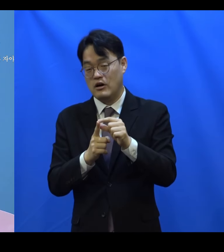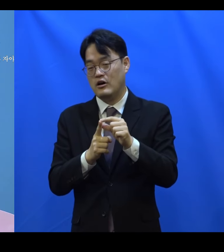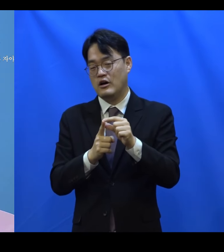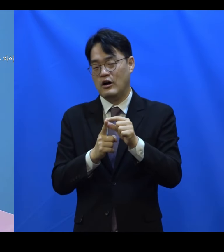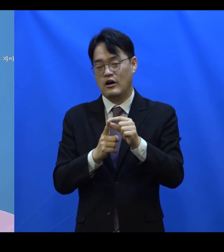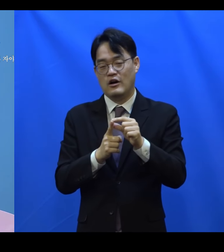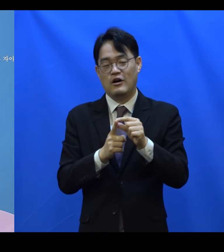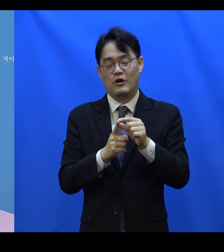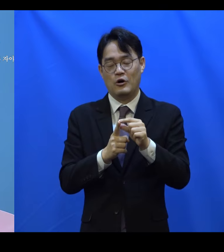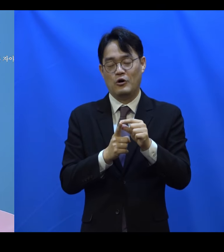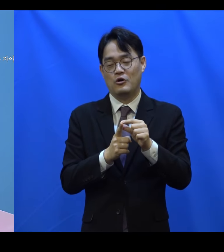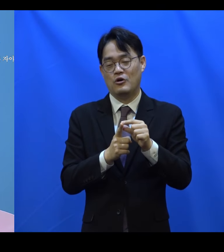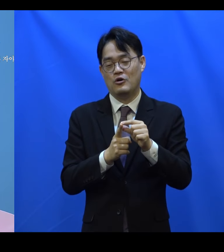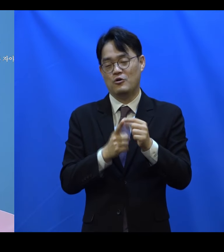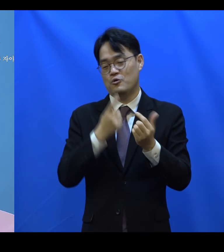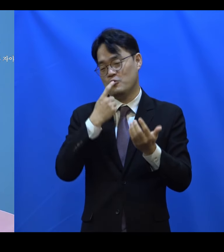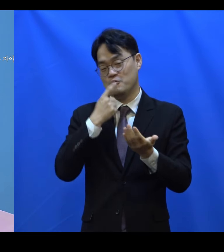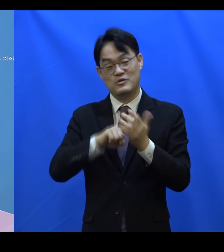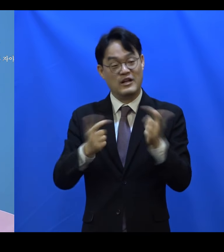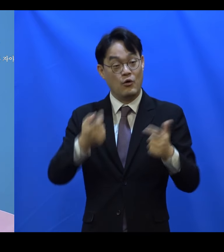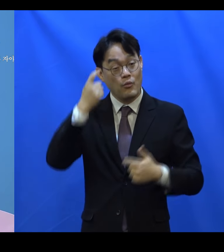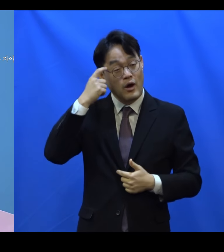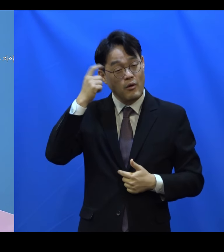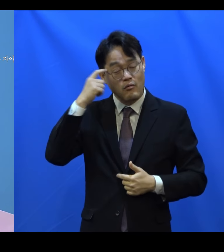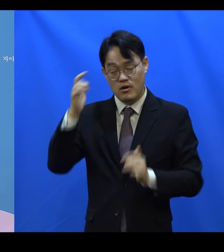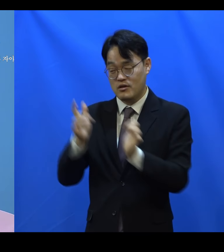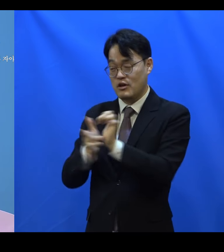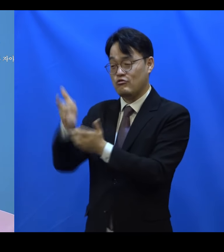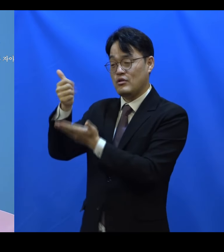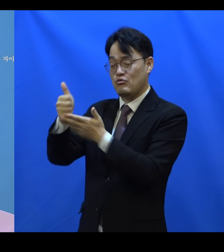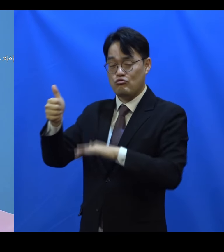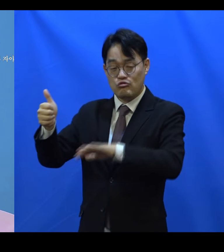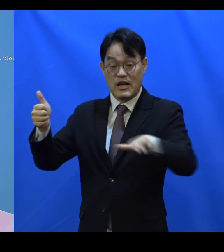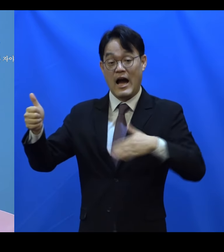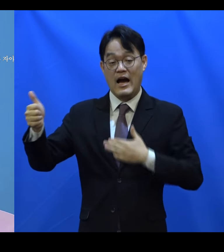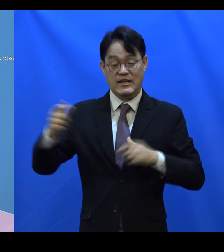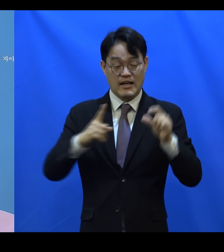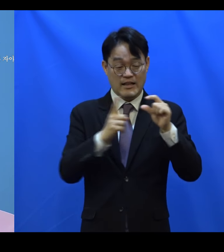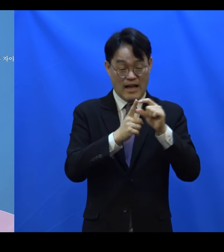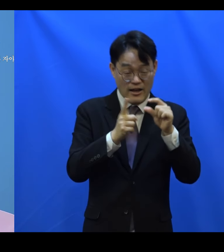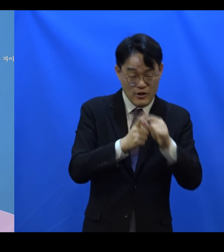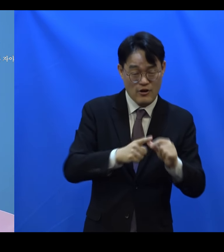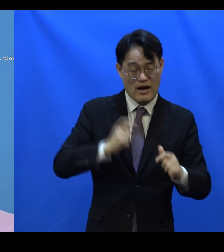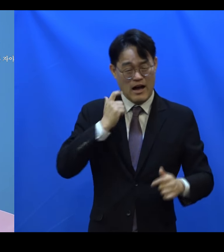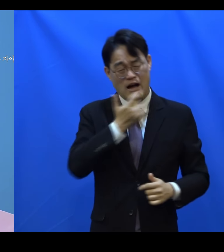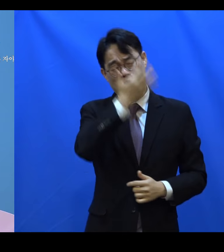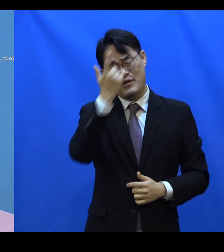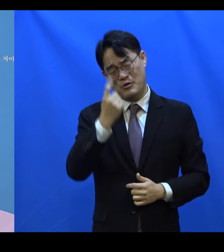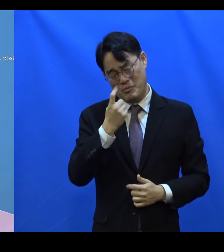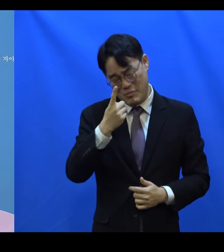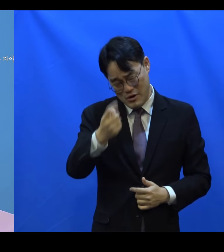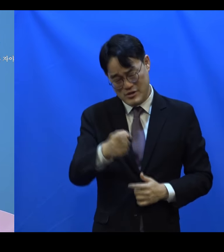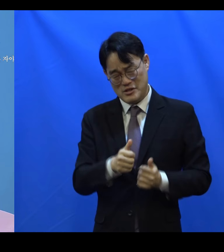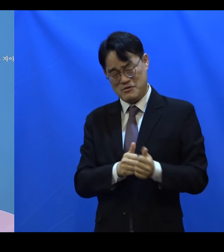우리의 모든 언어를 다 사용해도 그리스도를 표현할 수가 없어요. 그게 한계예요.